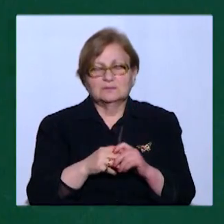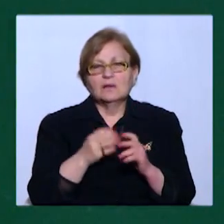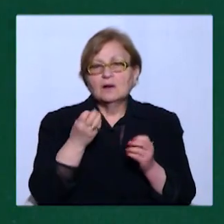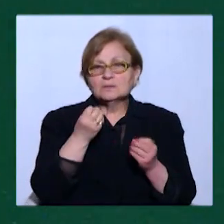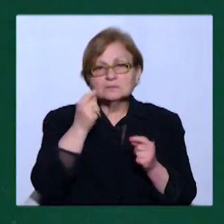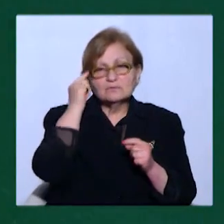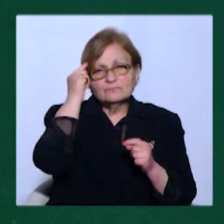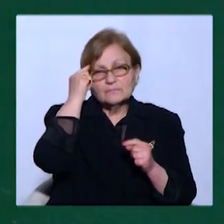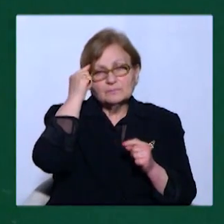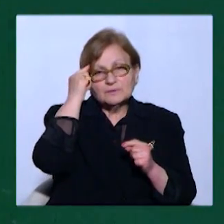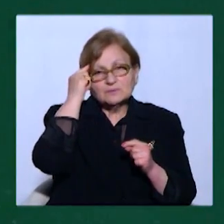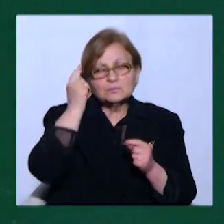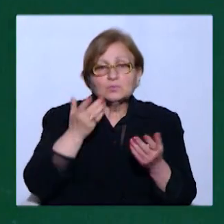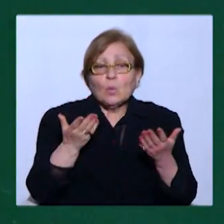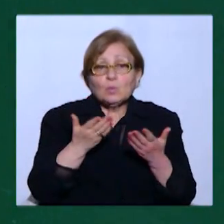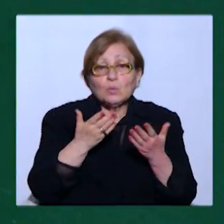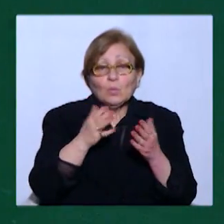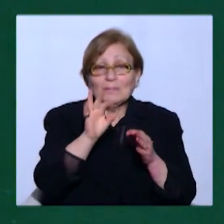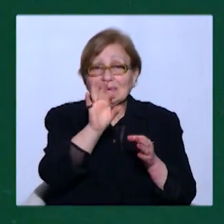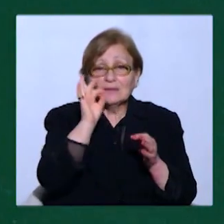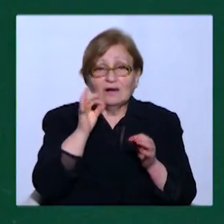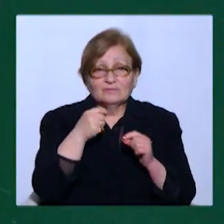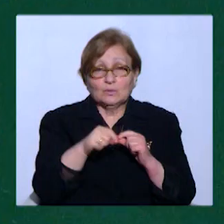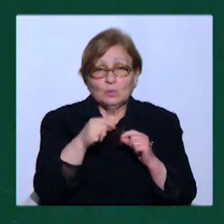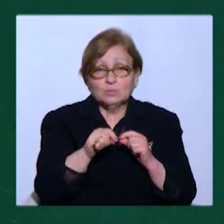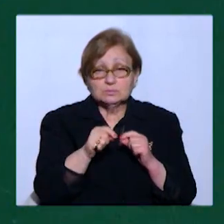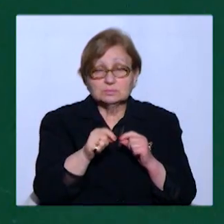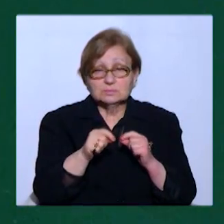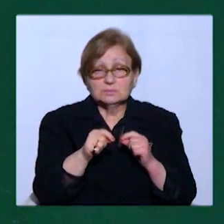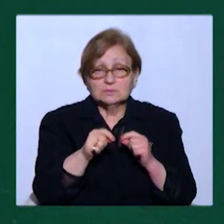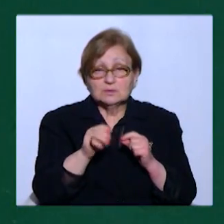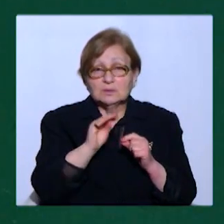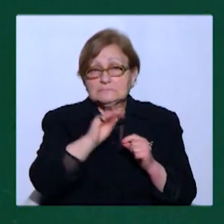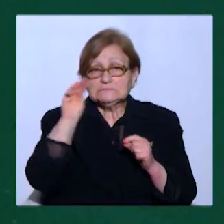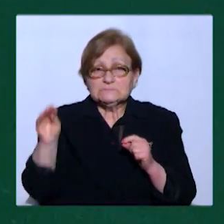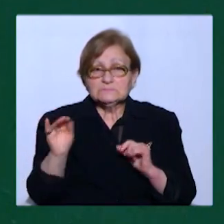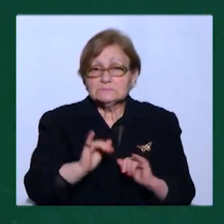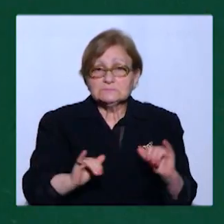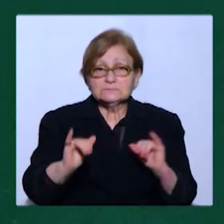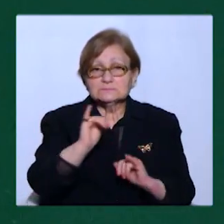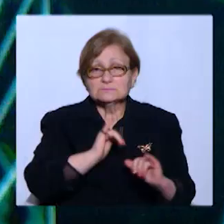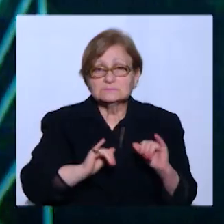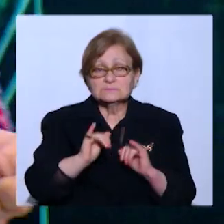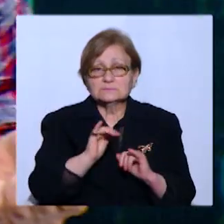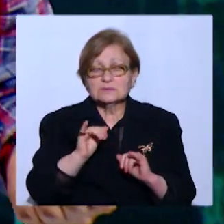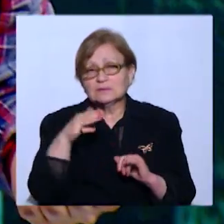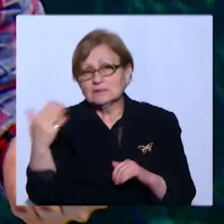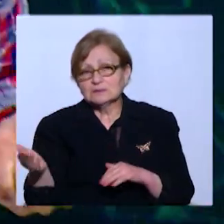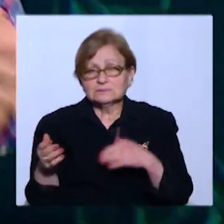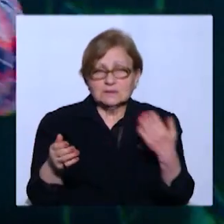ვიფიქროთ, ვიფიქროთ რომელი ღერი შეიძლება ავიღოთ და გადავდოთ მეორე